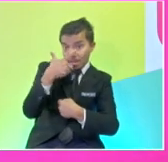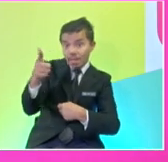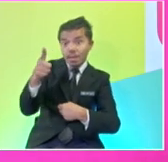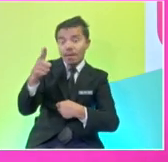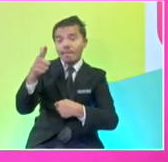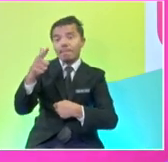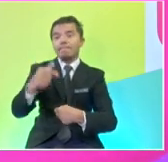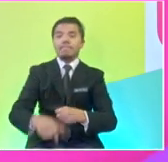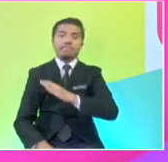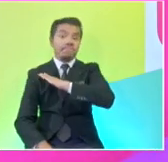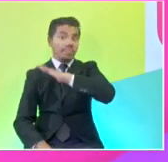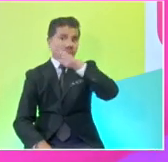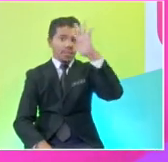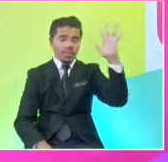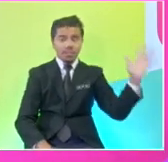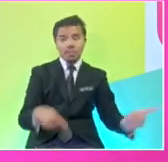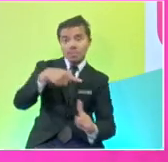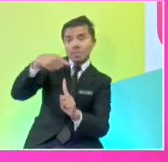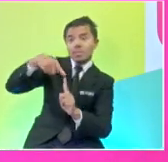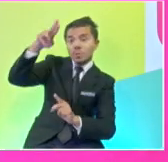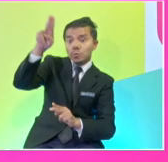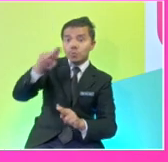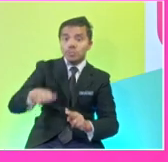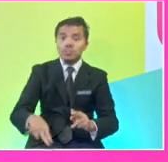dan apabila terdapat cahaya matahari